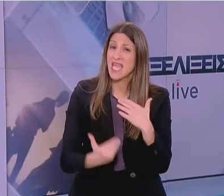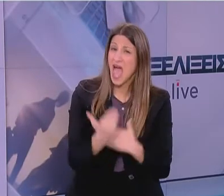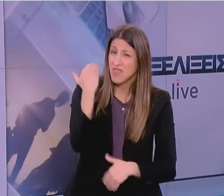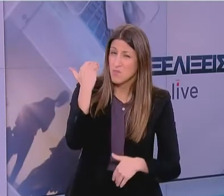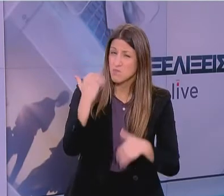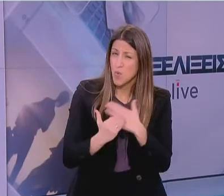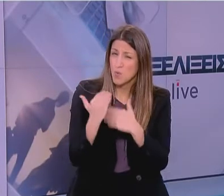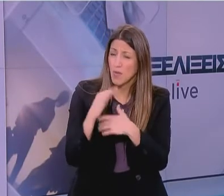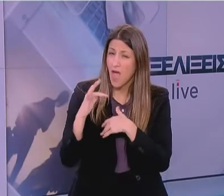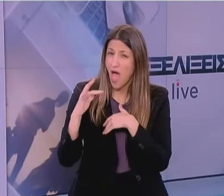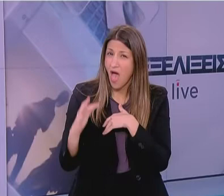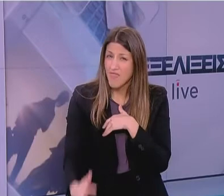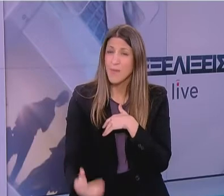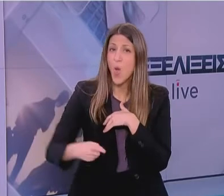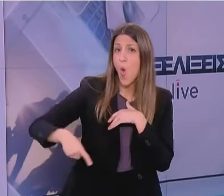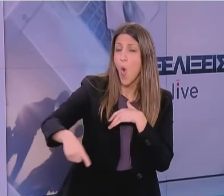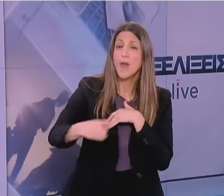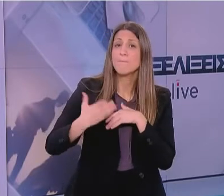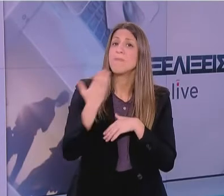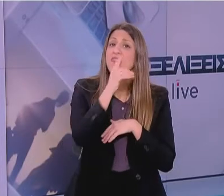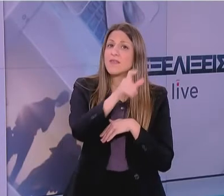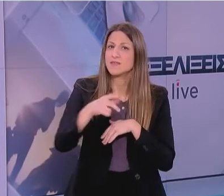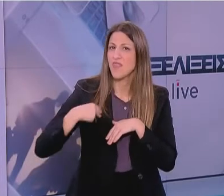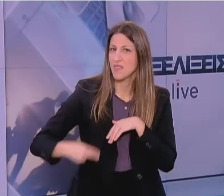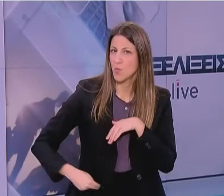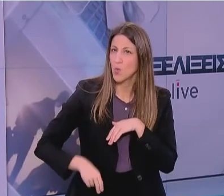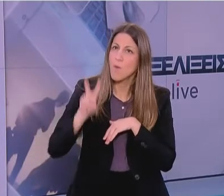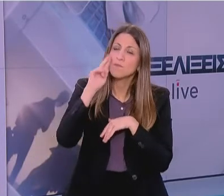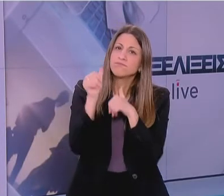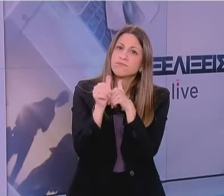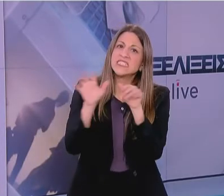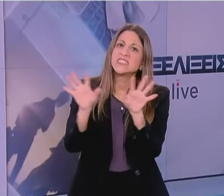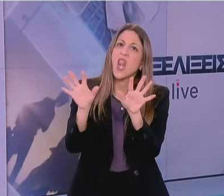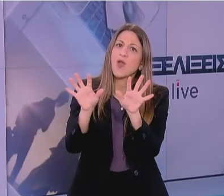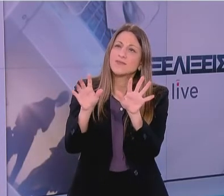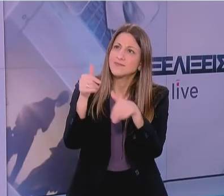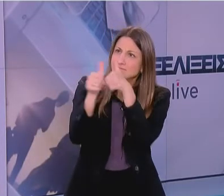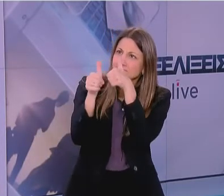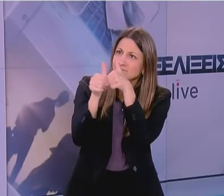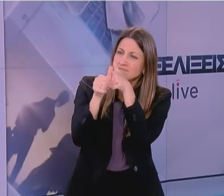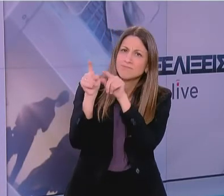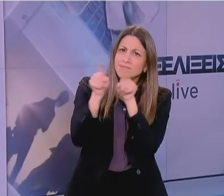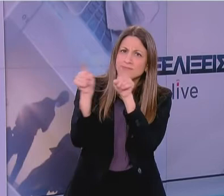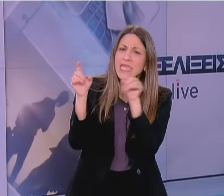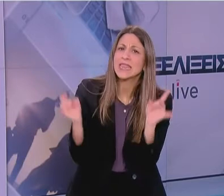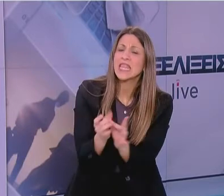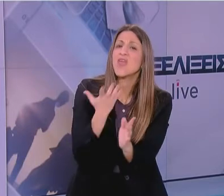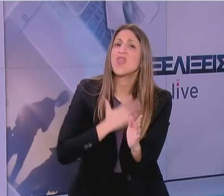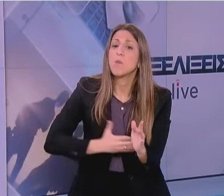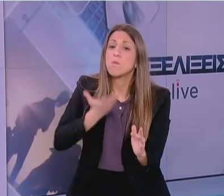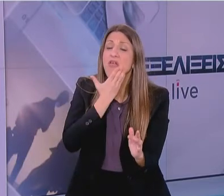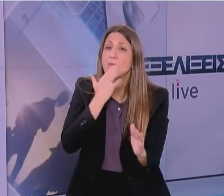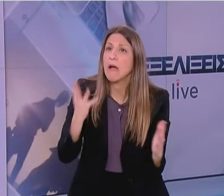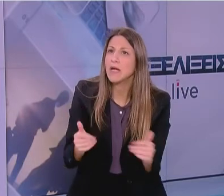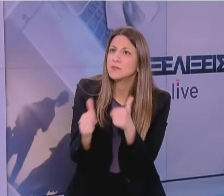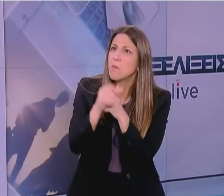οι μαθητές του Δημοτικού έχουν τη δυνατότητα να παρακολουθούν μαθήματα τηλεεκπαίδευσης. Σε περίπτωση που θέλουν να παρακολουθήσουν ξανά κάποιο μάθημα, αλλά